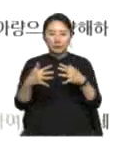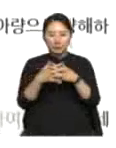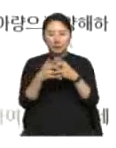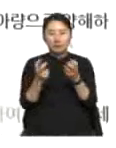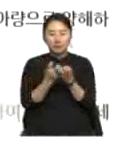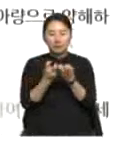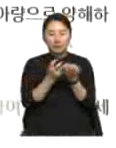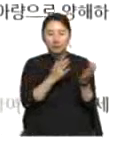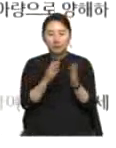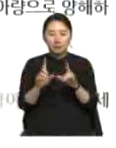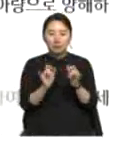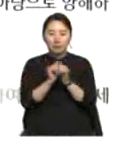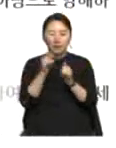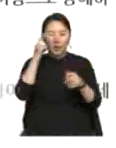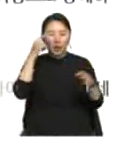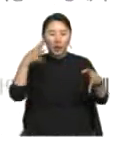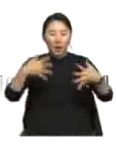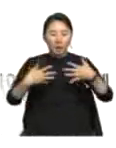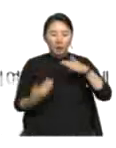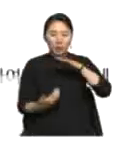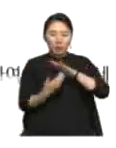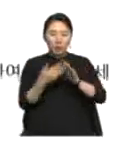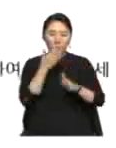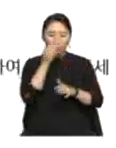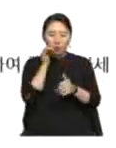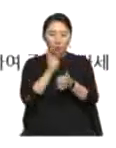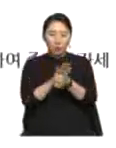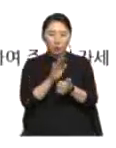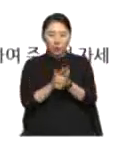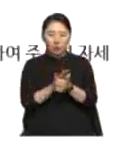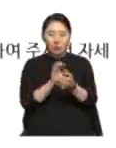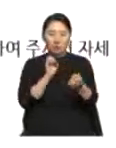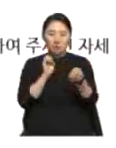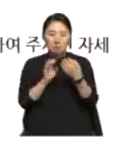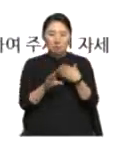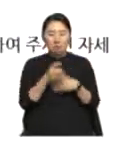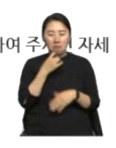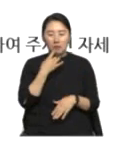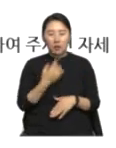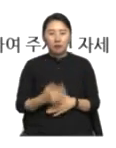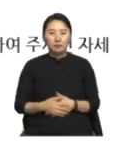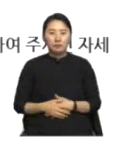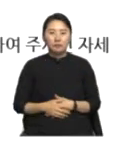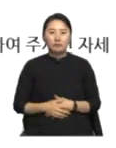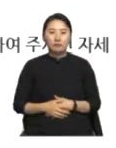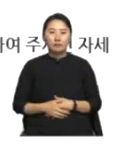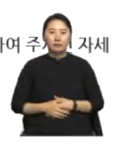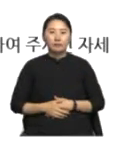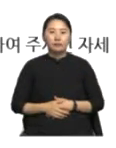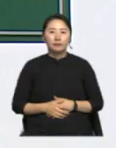제시하면 주민과 원만한 합의가 이루어질 수 있도록 협조하겠다는 원론적인 답변만 내놨습니다.